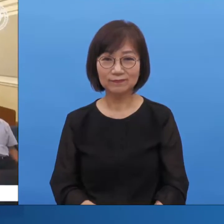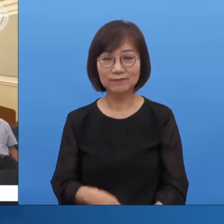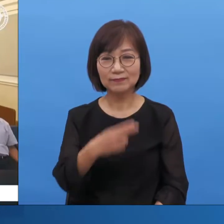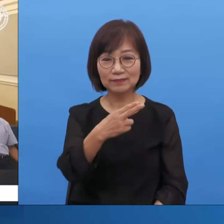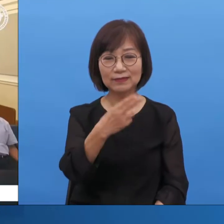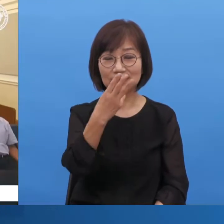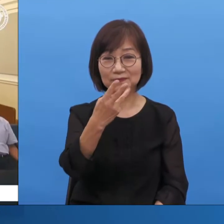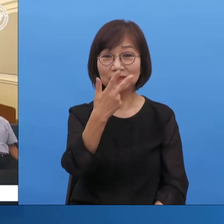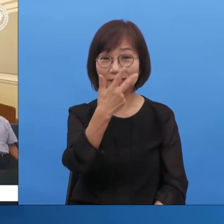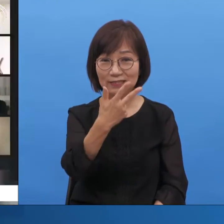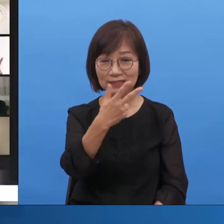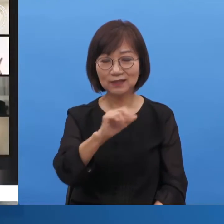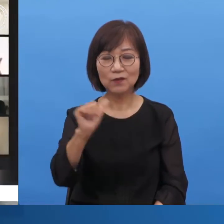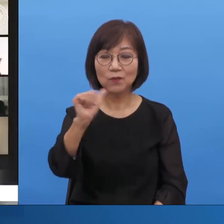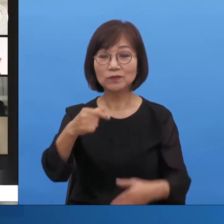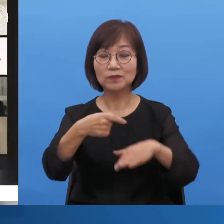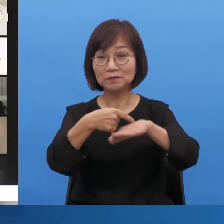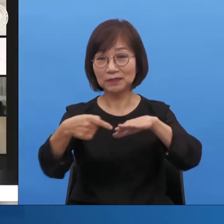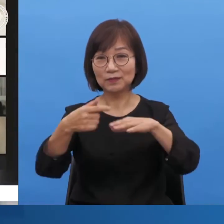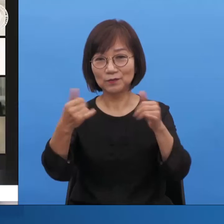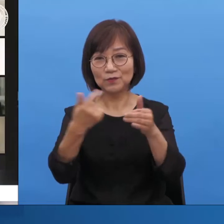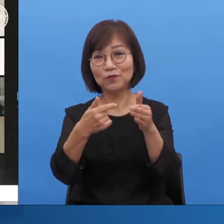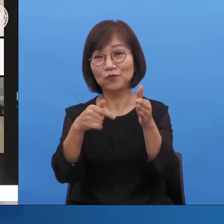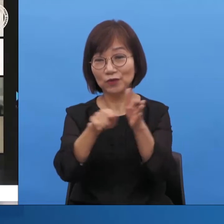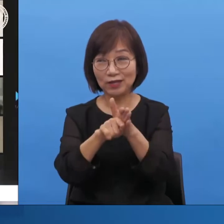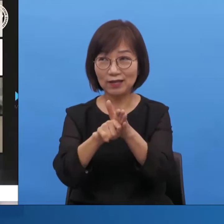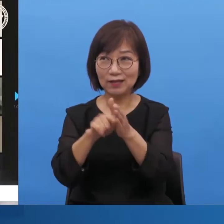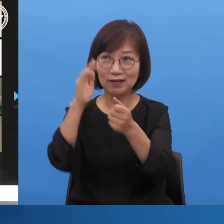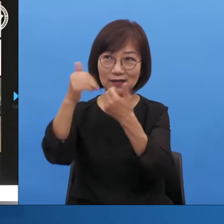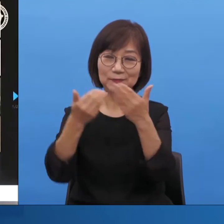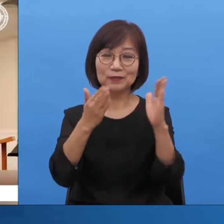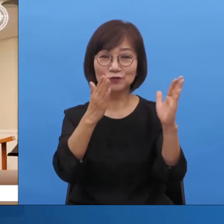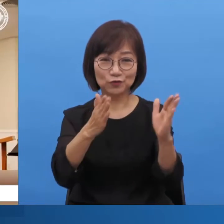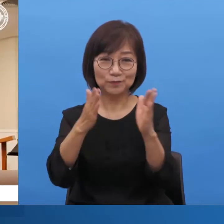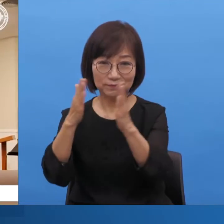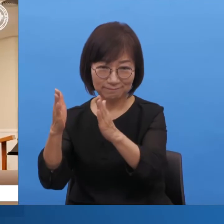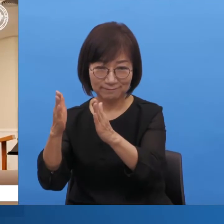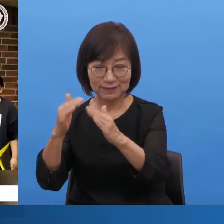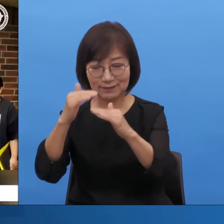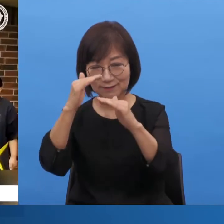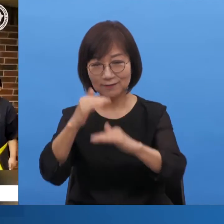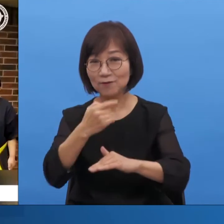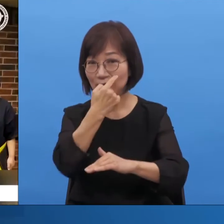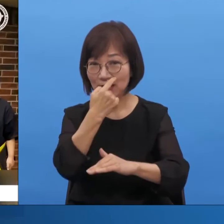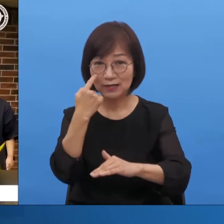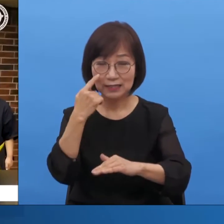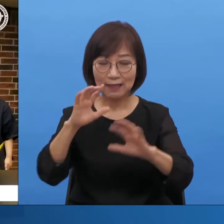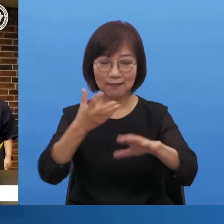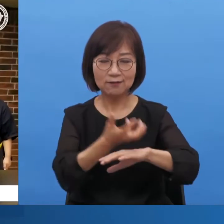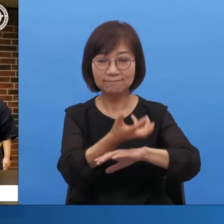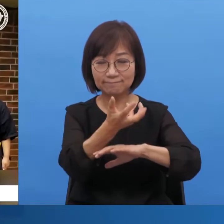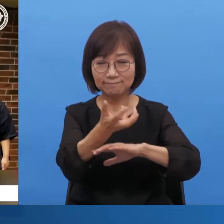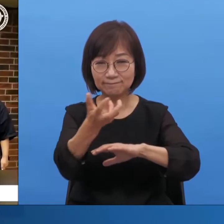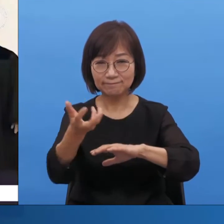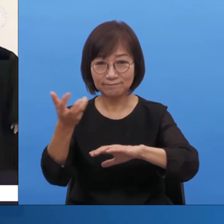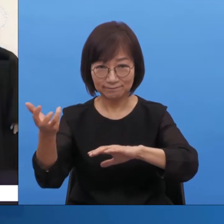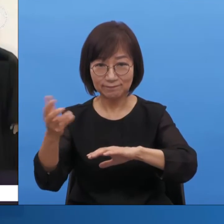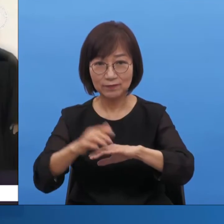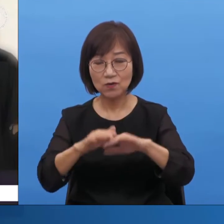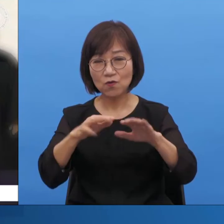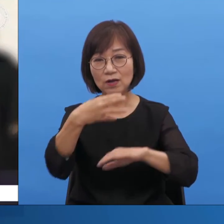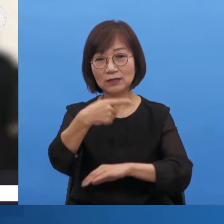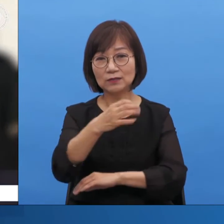(237) 5천 종족을 향해 하나님이 준비하신 비대면 조직을 확인하며 74개 나라를 순회하는 언약의 여정. 이번